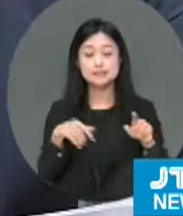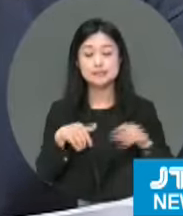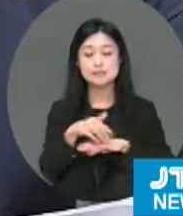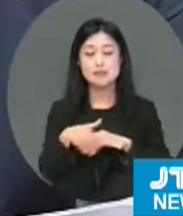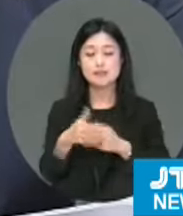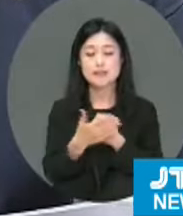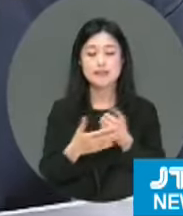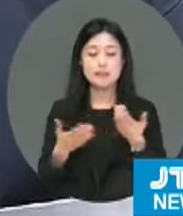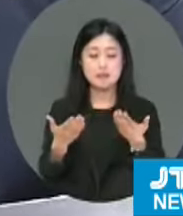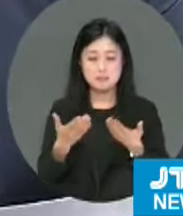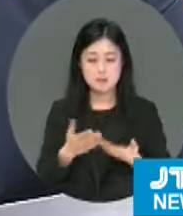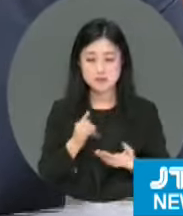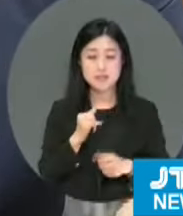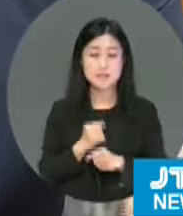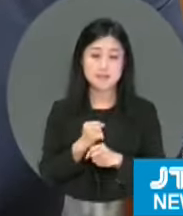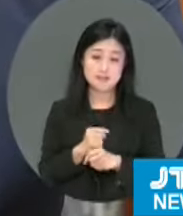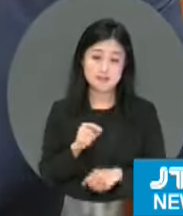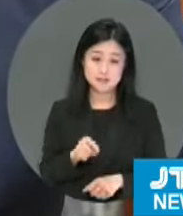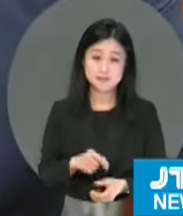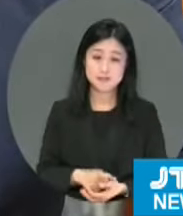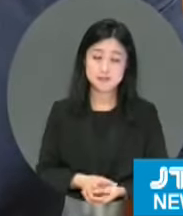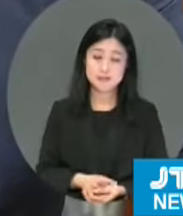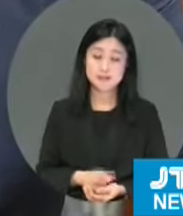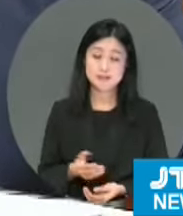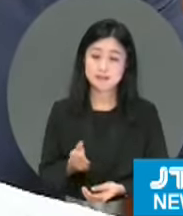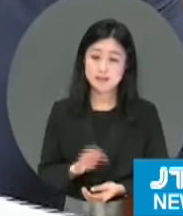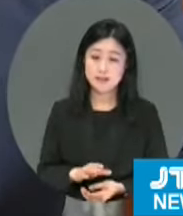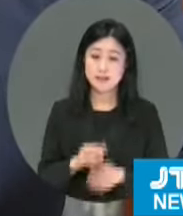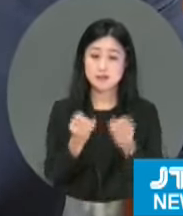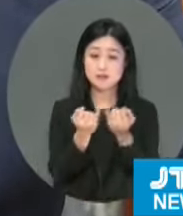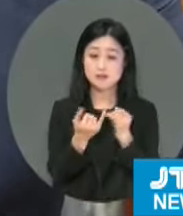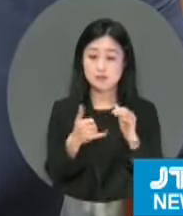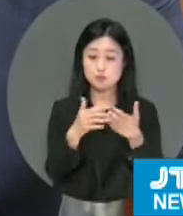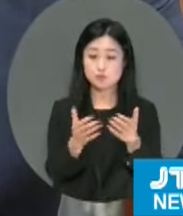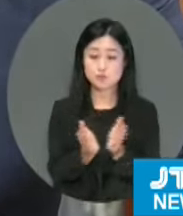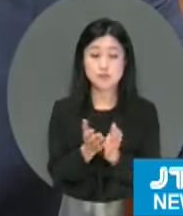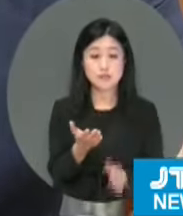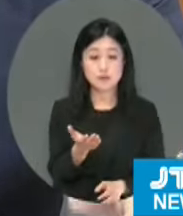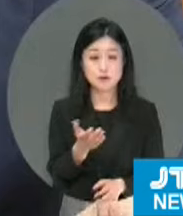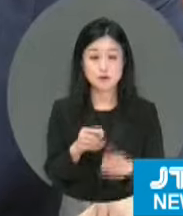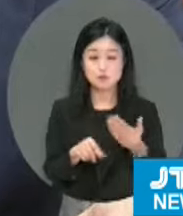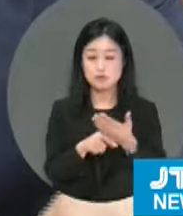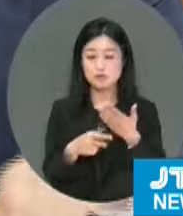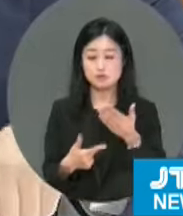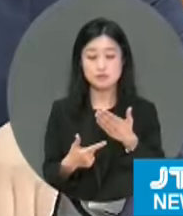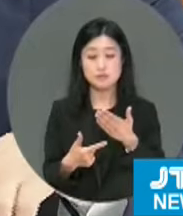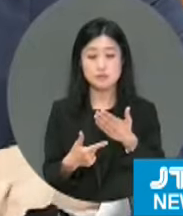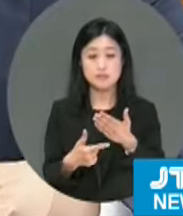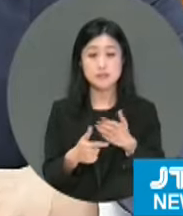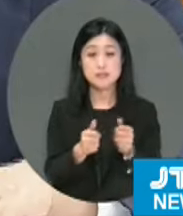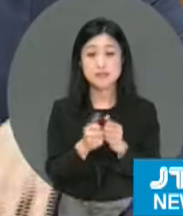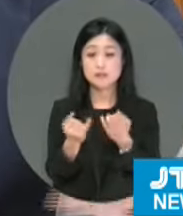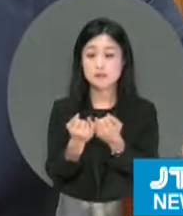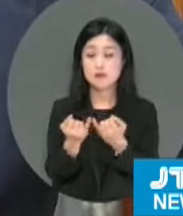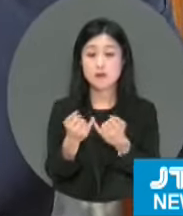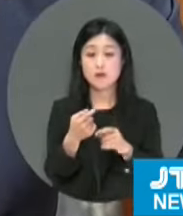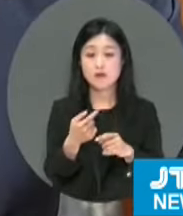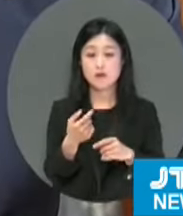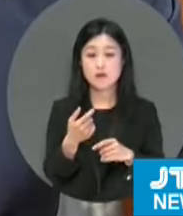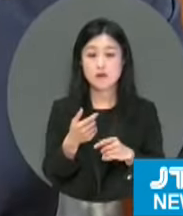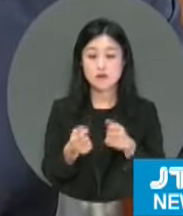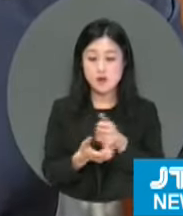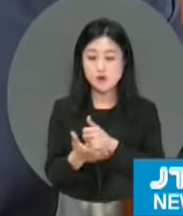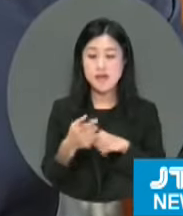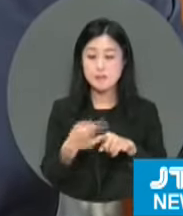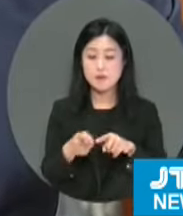수혜를 받을 수 있도록 하는 제도입니다. 그런데 여가부에서 9월 6일 날 성별영향평가법 일부